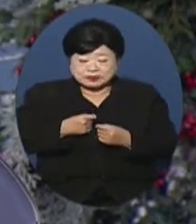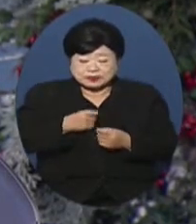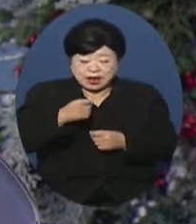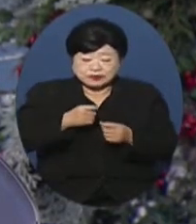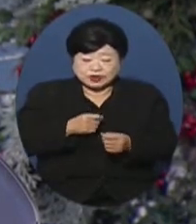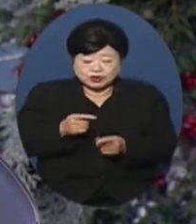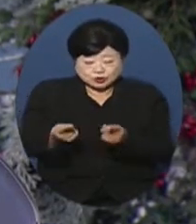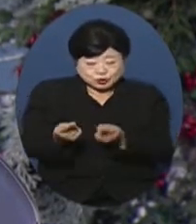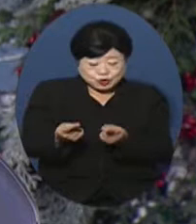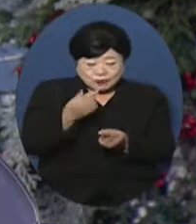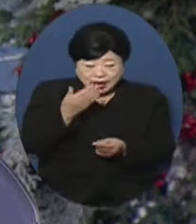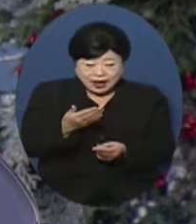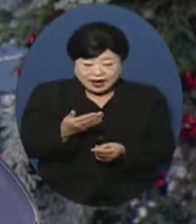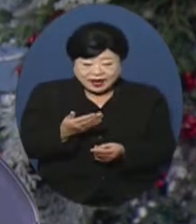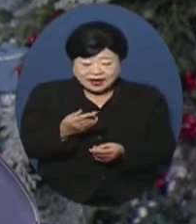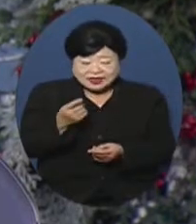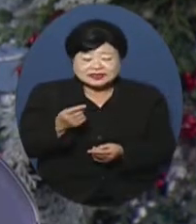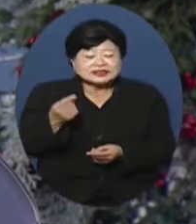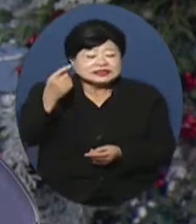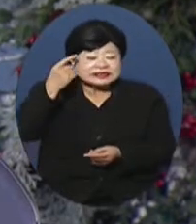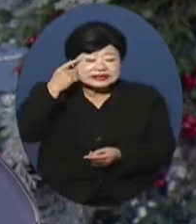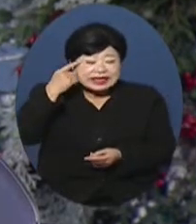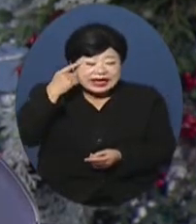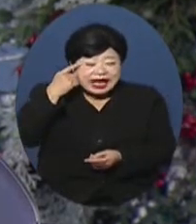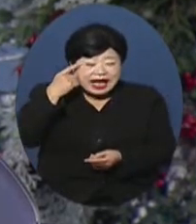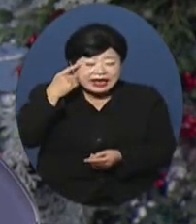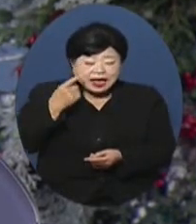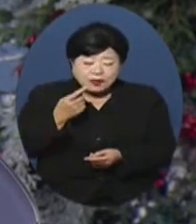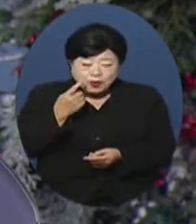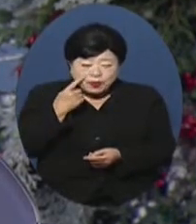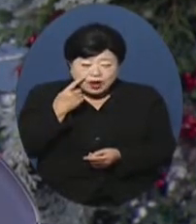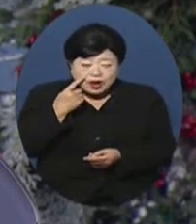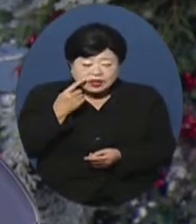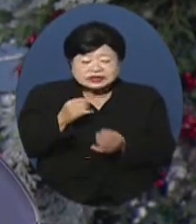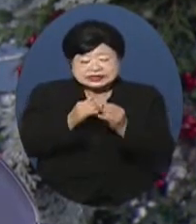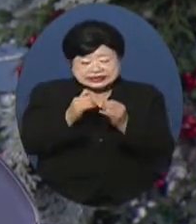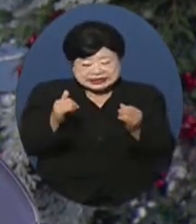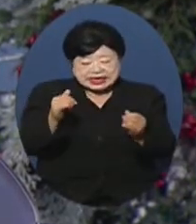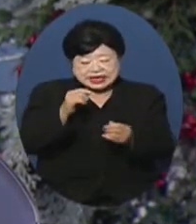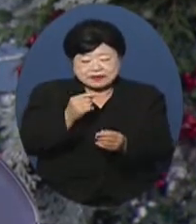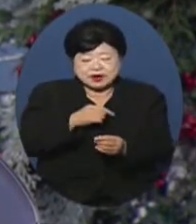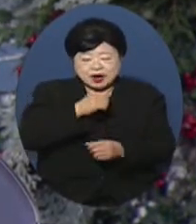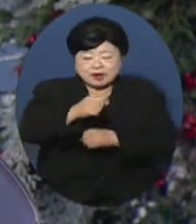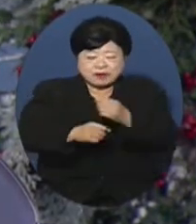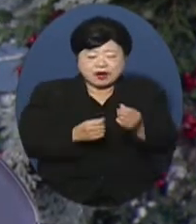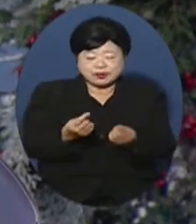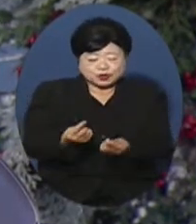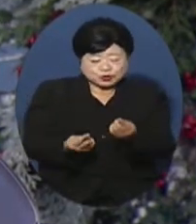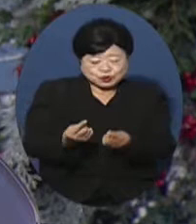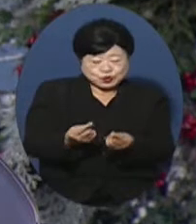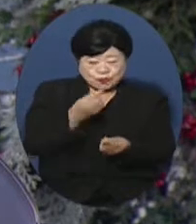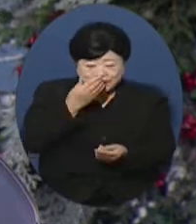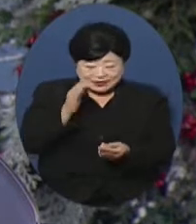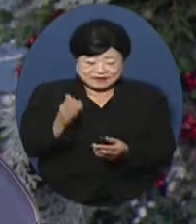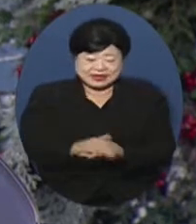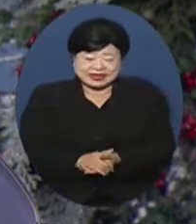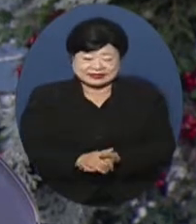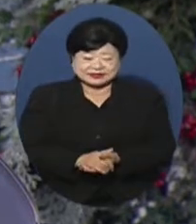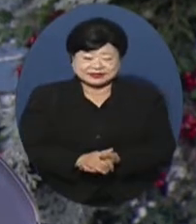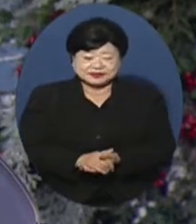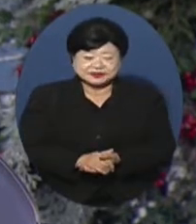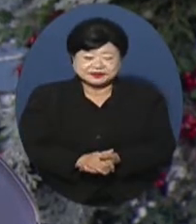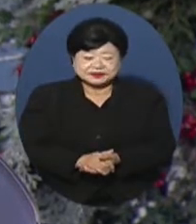이와 같은 사람은 그 생각을 사라져 보면 그 사람을 마음대로 조정할 수 있는 것입니다